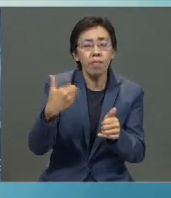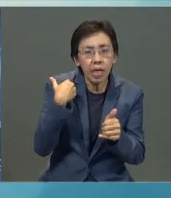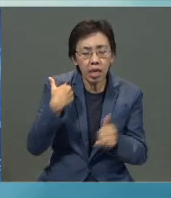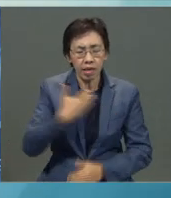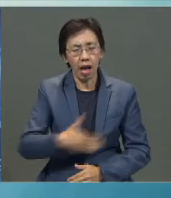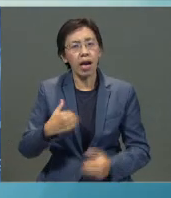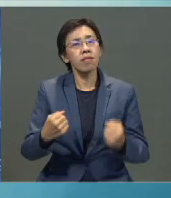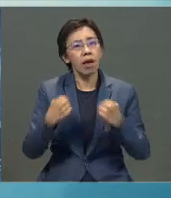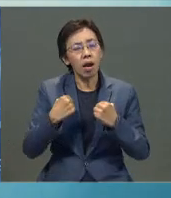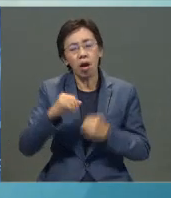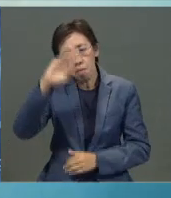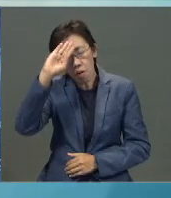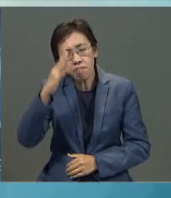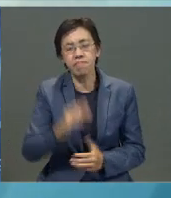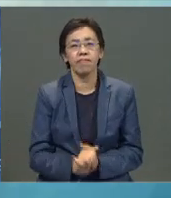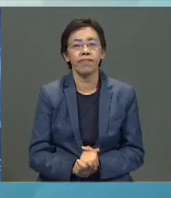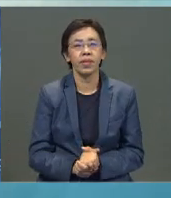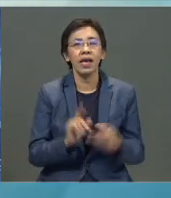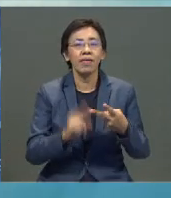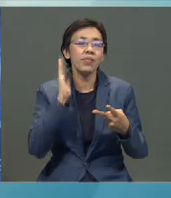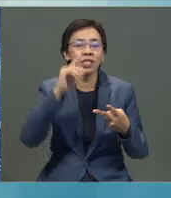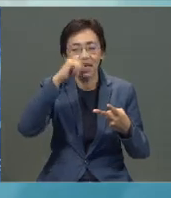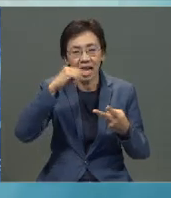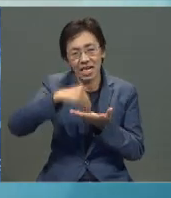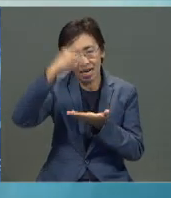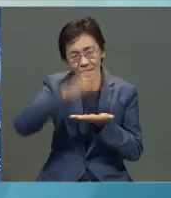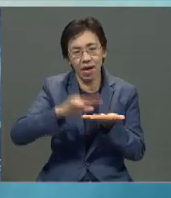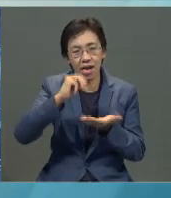มีอีก 1รายครับเป็นนักศึกษาชายไทยอายุ 19